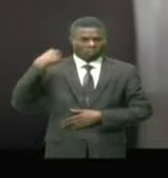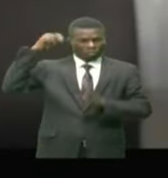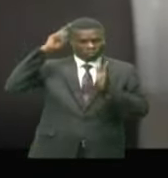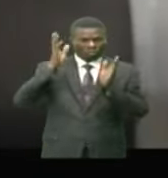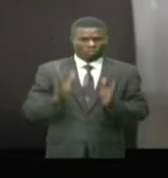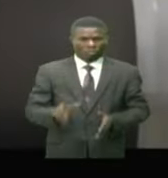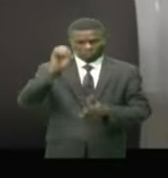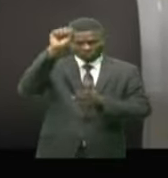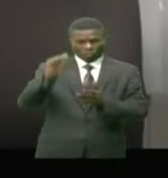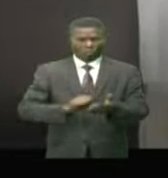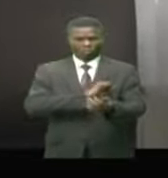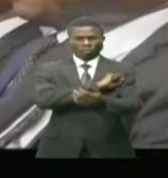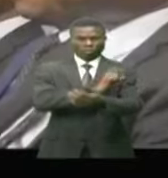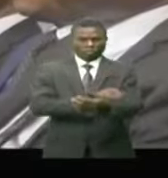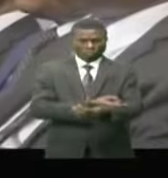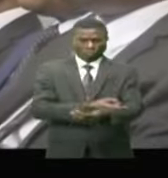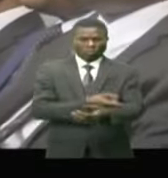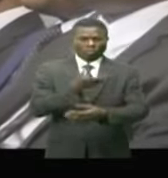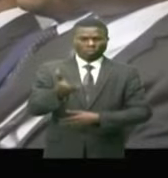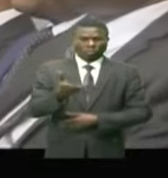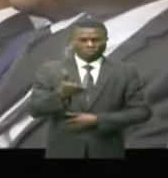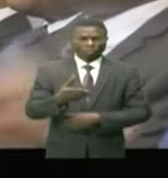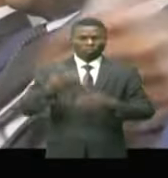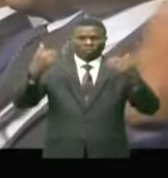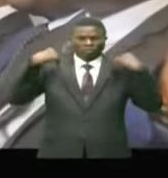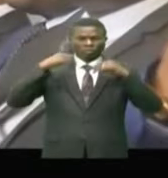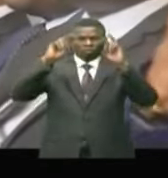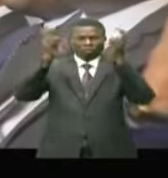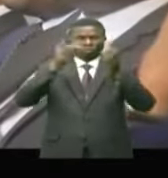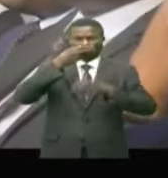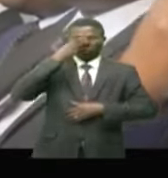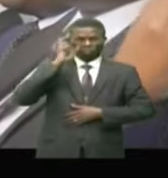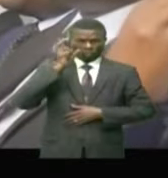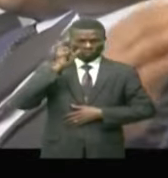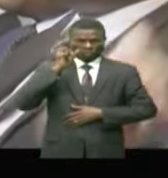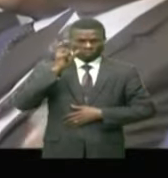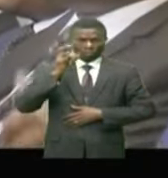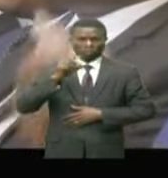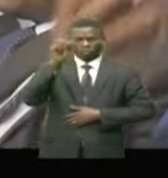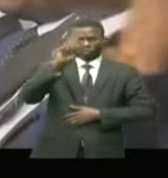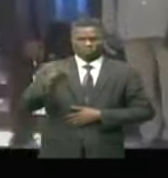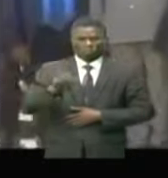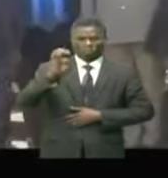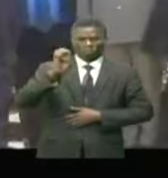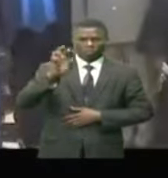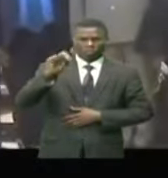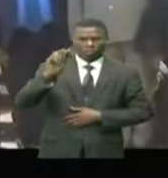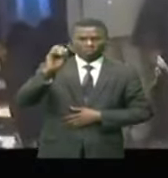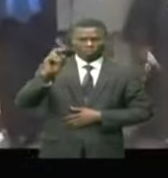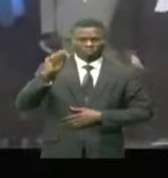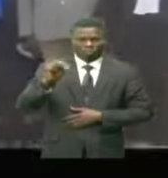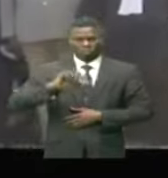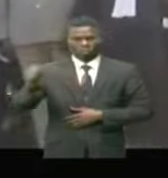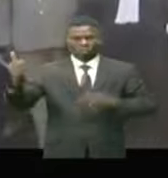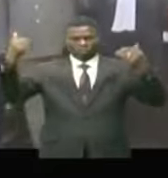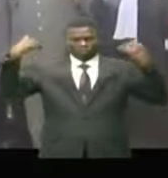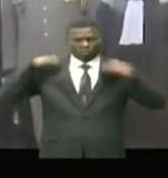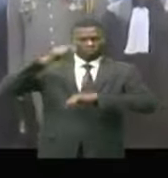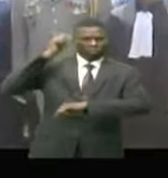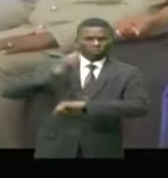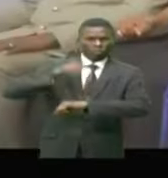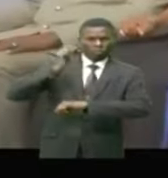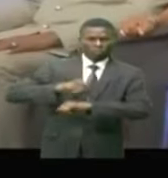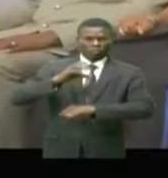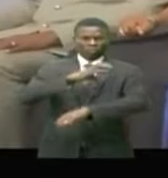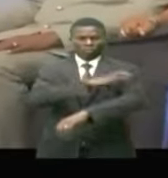Sud-Kivu, Teyo Ngwabijekasi, le maire de Bukavu, Zeno Karumba Chikuta, et d'autres autorités judiciaires,